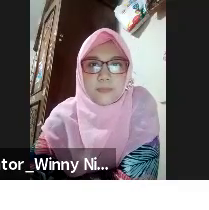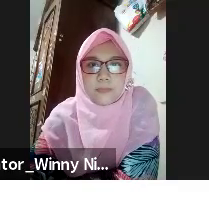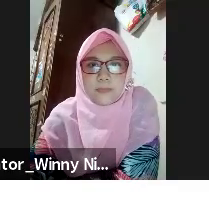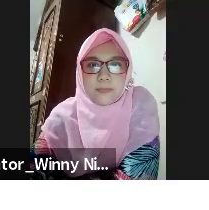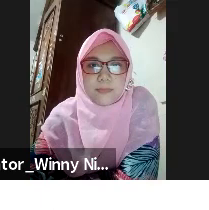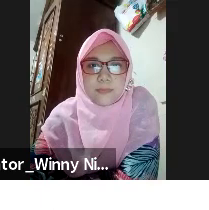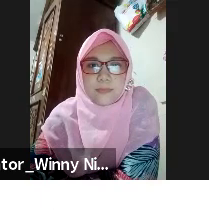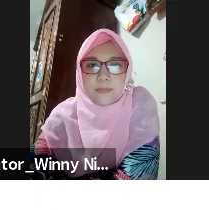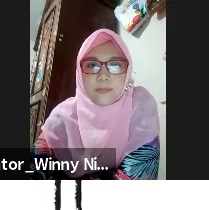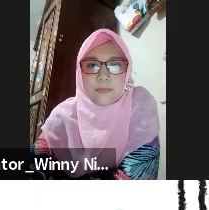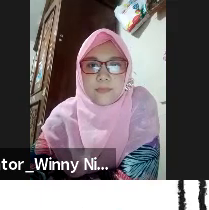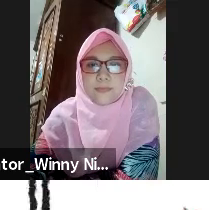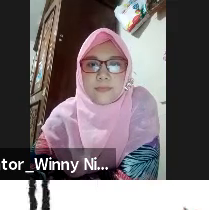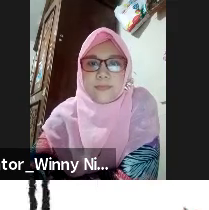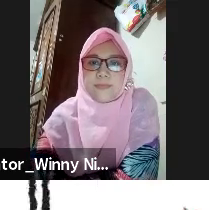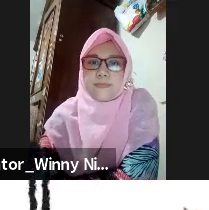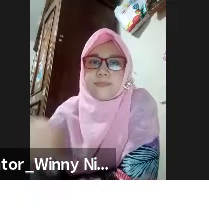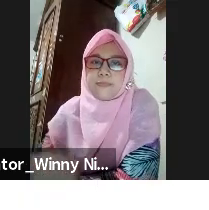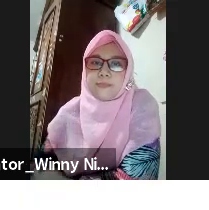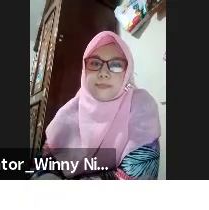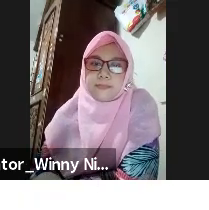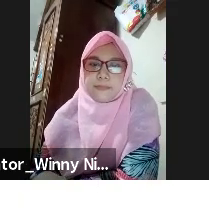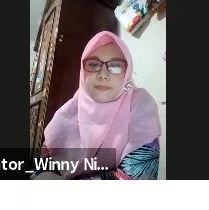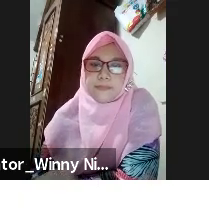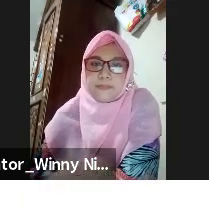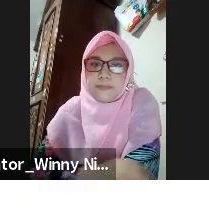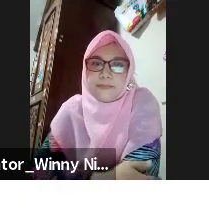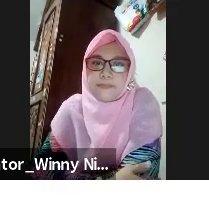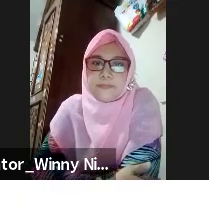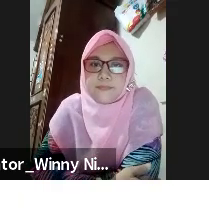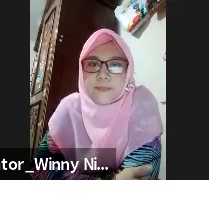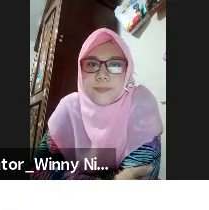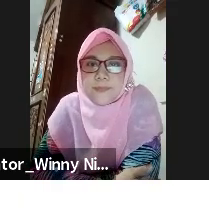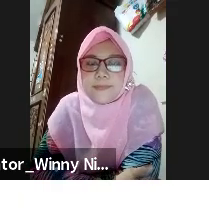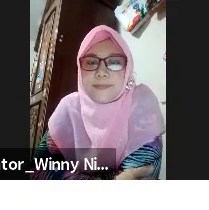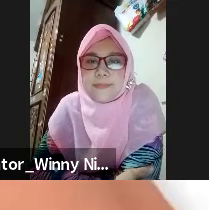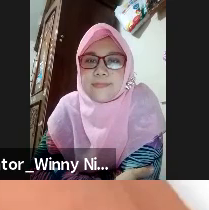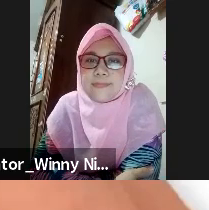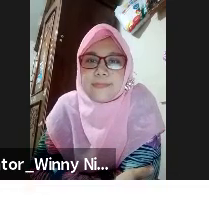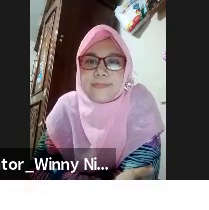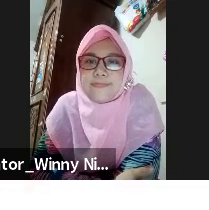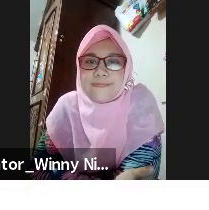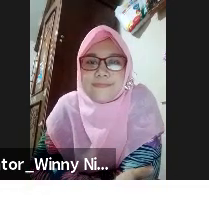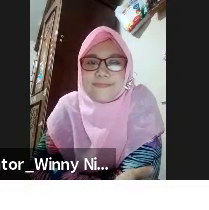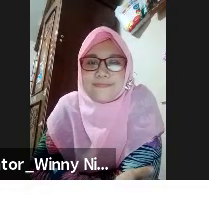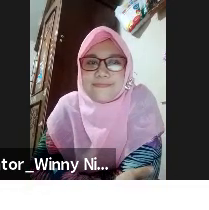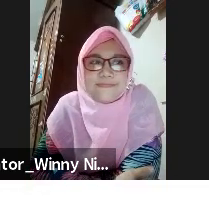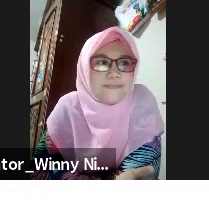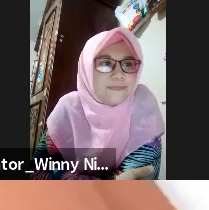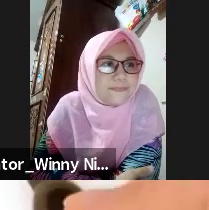masker, jaga jarak minimal 2 meter, tidak mengobrol, dan hindari menyentuh benda di